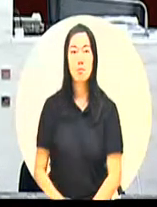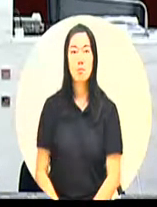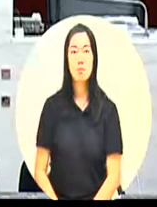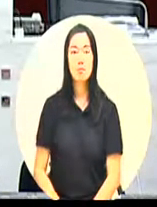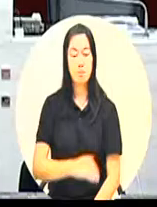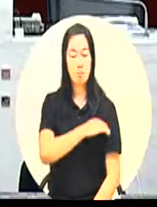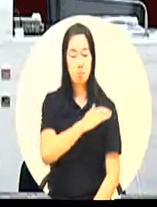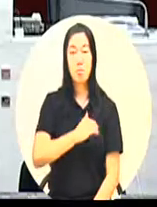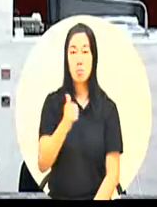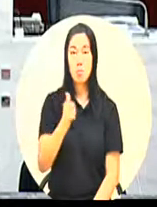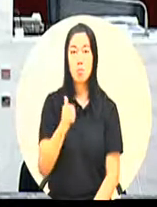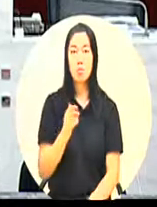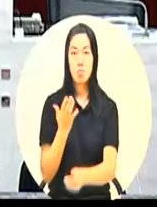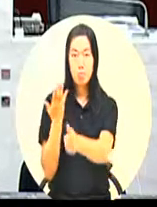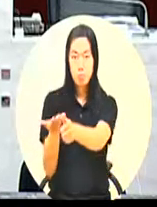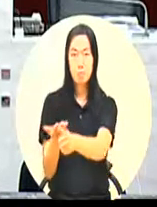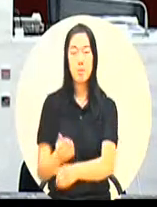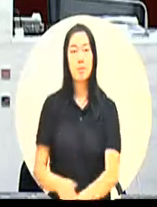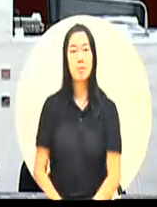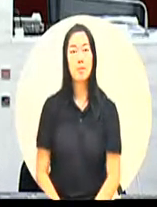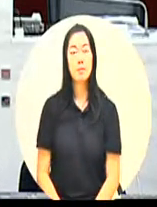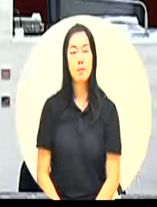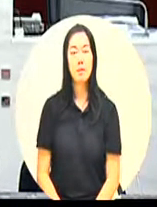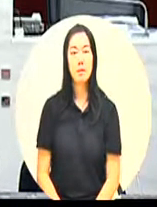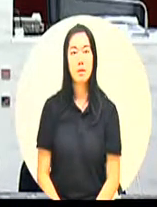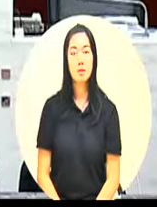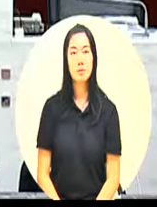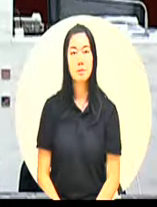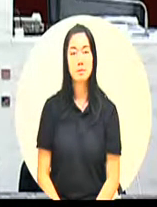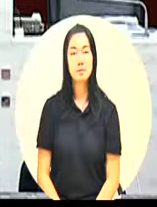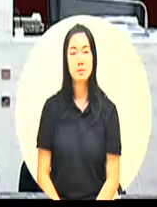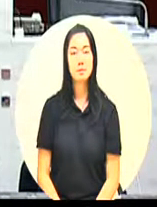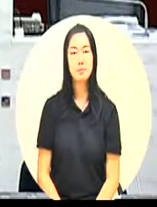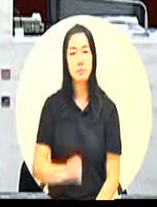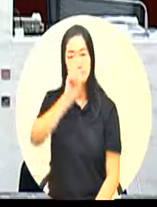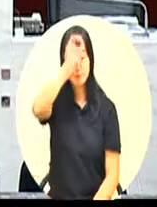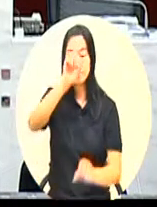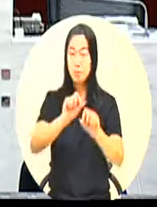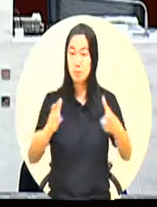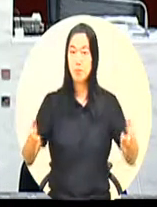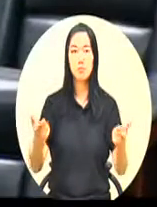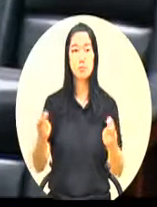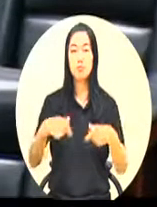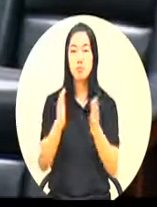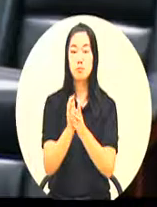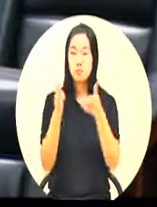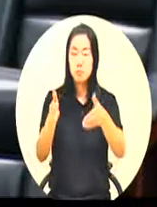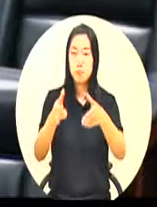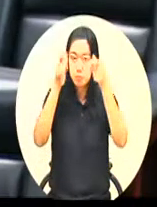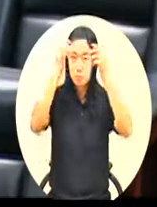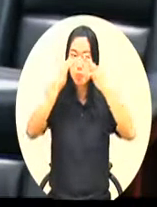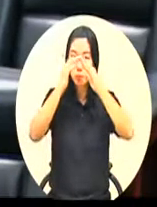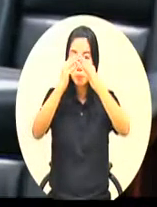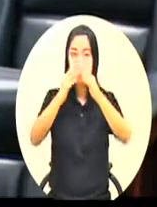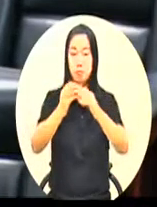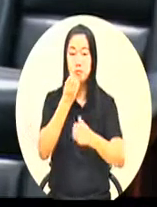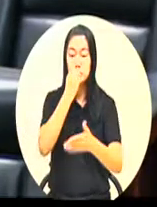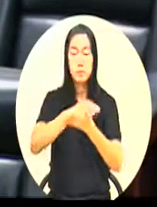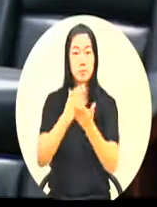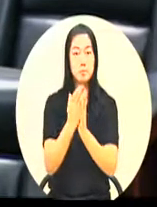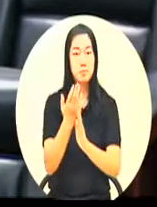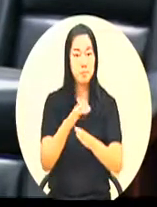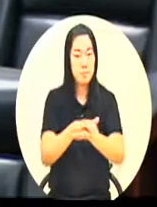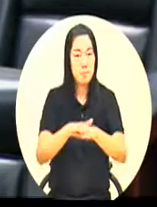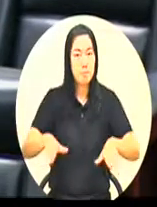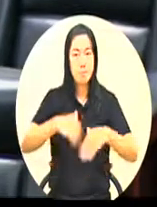俊宪议员发言。 谢谢议长，我想不分政团应该都对我们高雄市民的食品健康、食品安全都